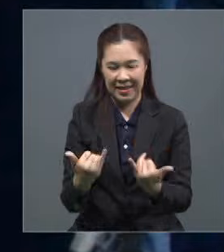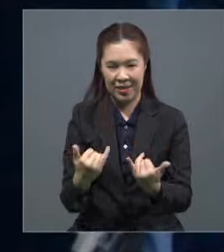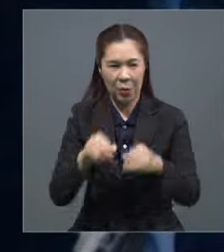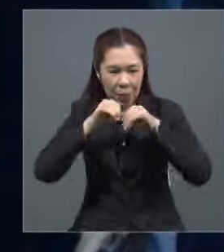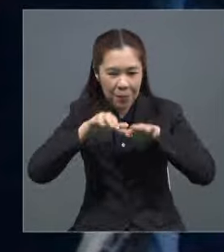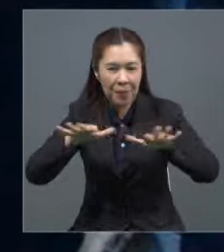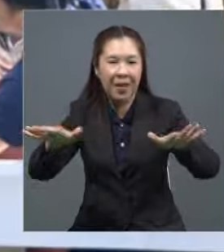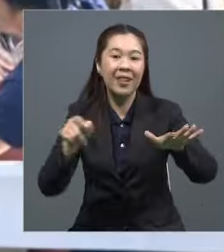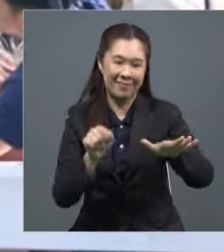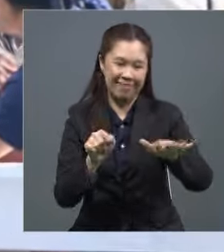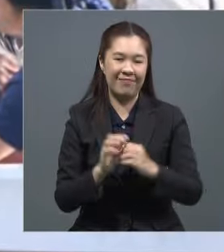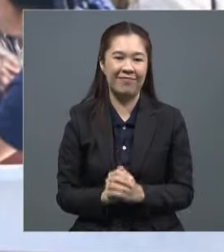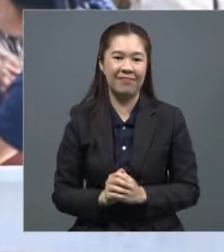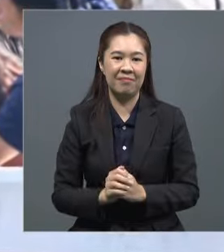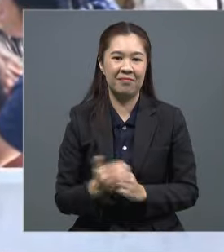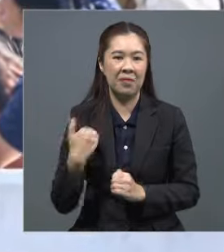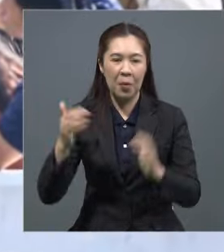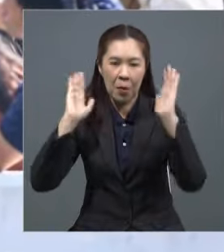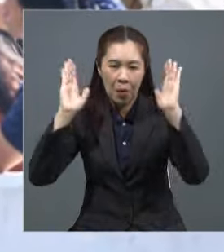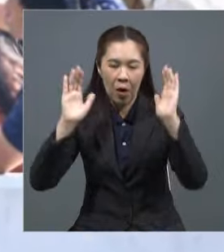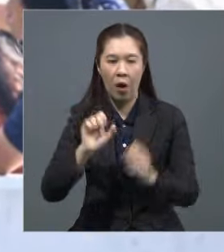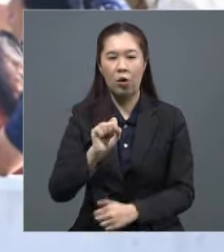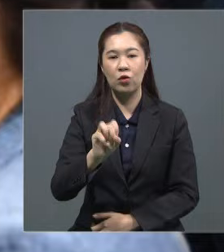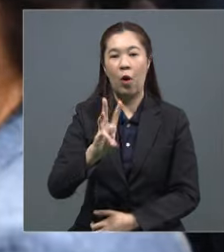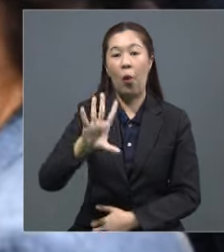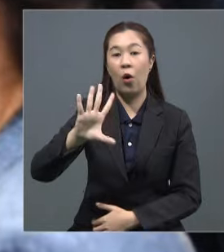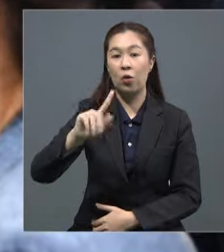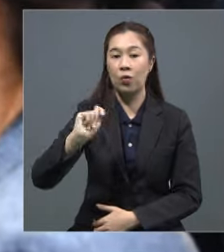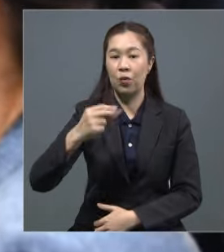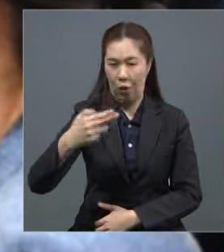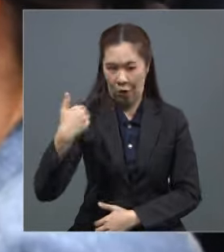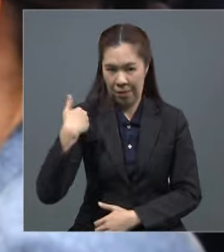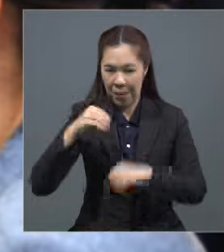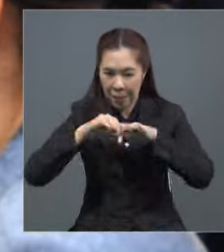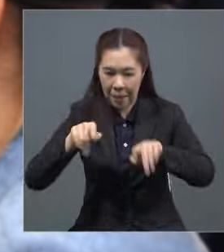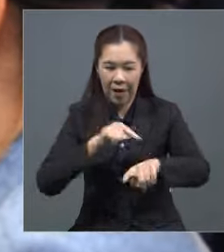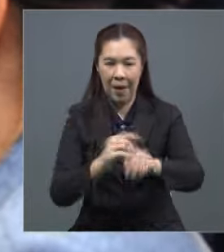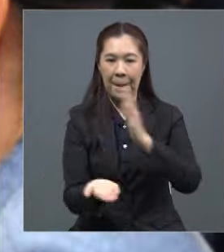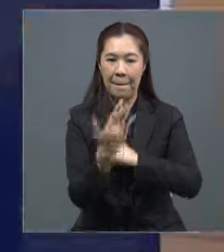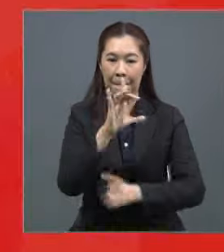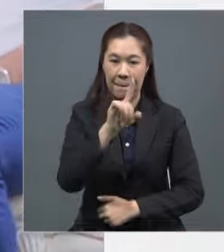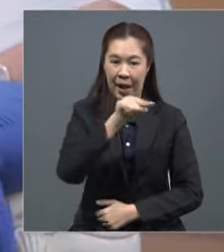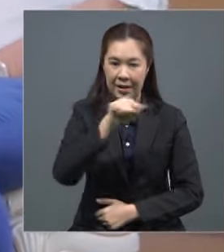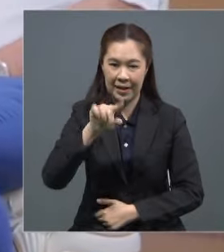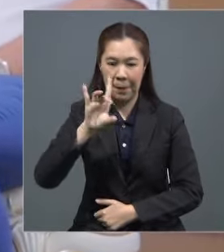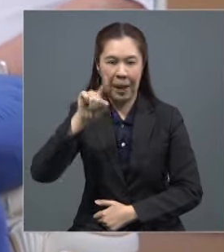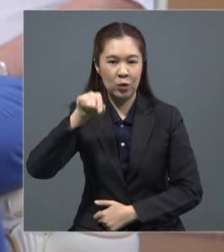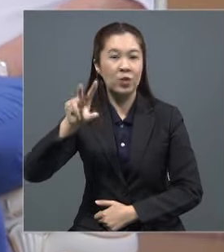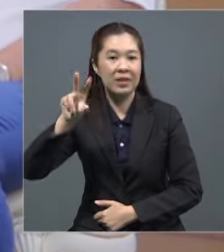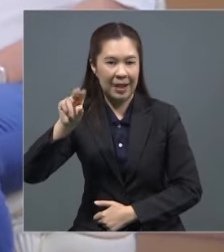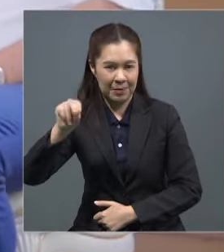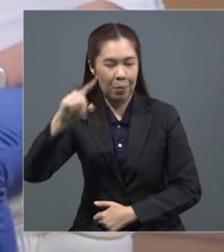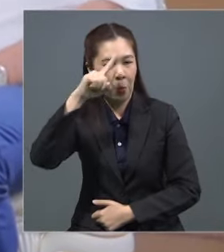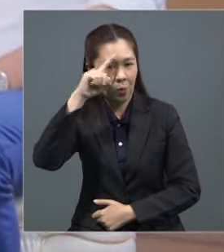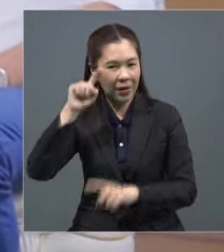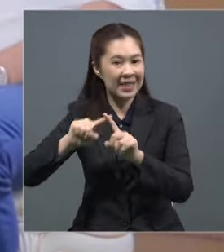แห่งประเทศไทยแล้วก็ยังมีสถานีวิทยุกระจายเสียงหรือว่าสวททั่วประเทศอนไลนแอร์พร้อมกัน 8น- 8:30นนะครับสสาที่ 3ของ